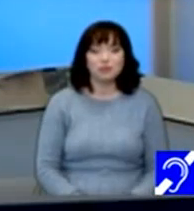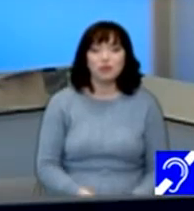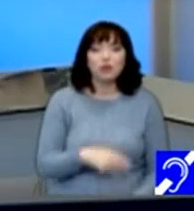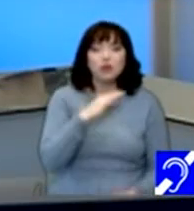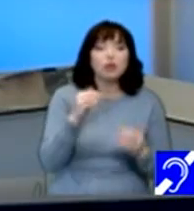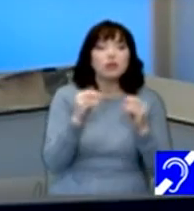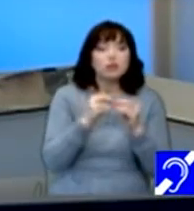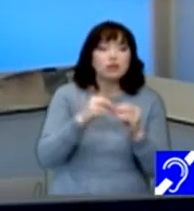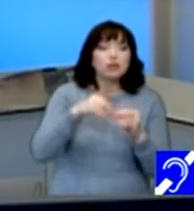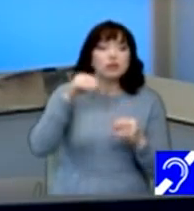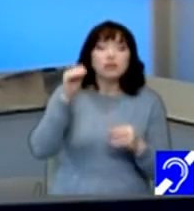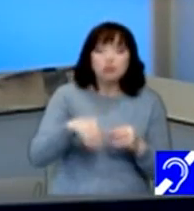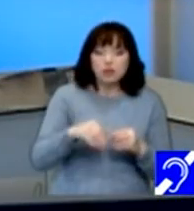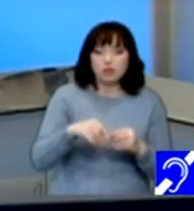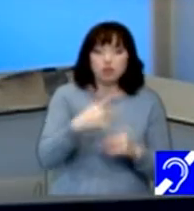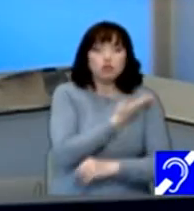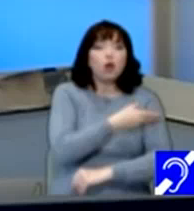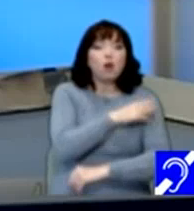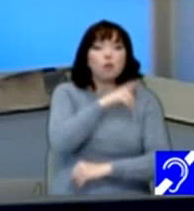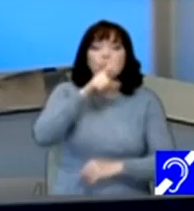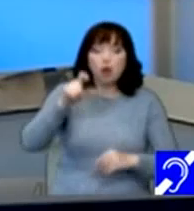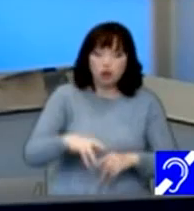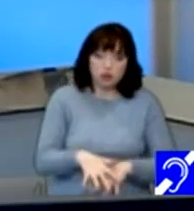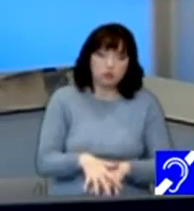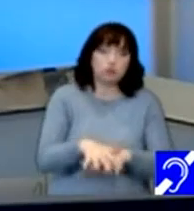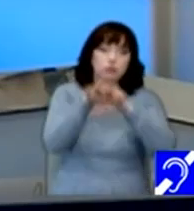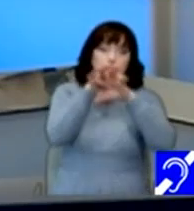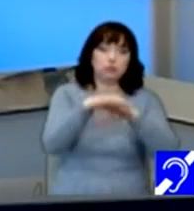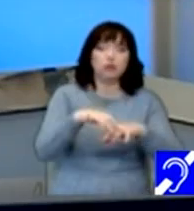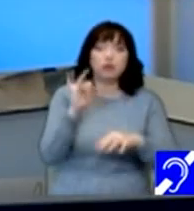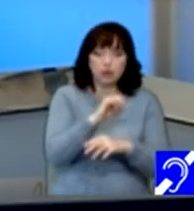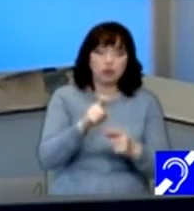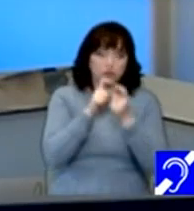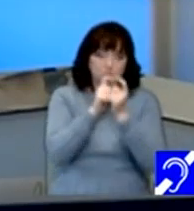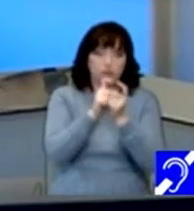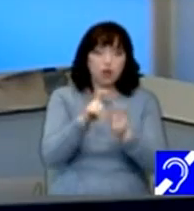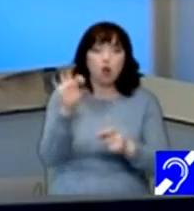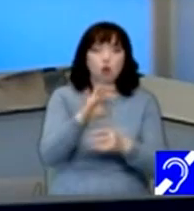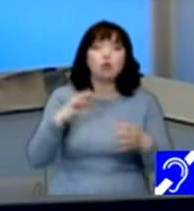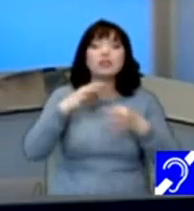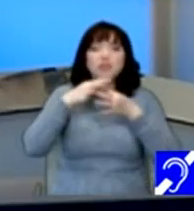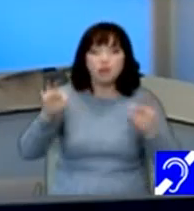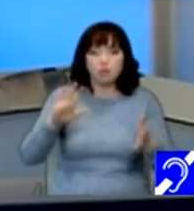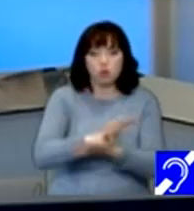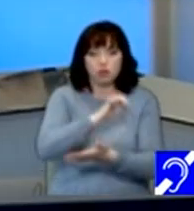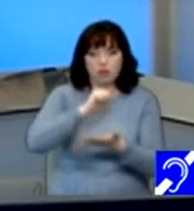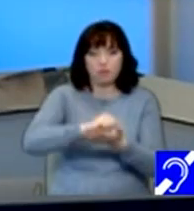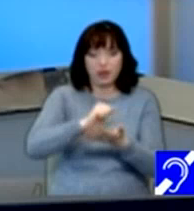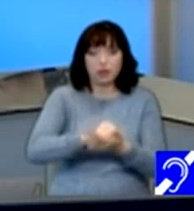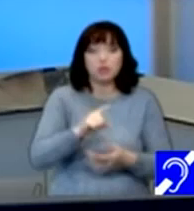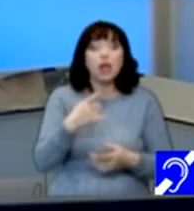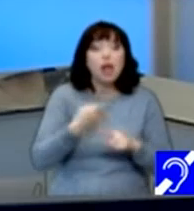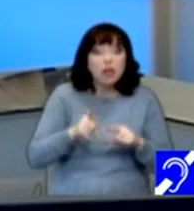Zeci de mii de polonezi au ieșit în stradă în toate marile orașe ale țării și au militat pentru o presă liberă. Asta după ce Parlamentul,